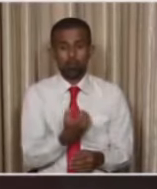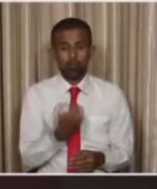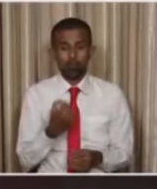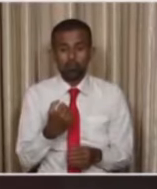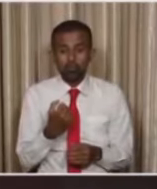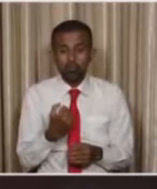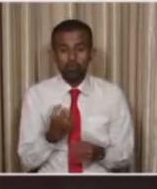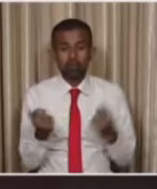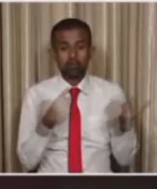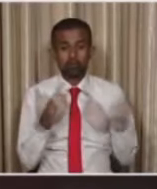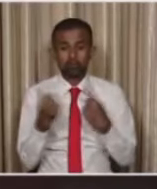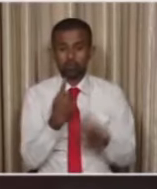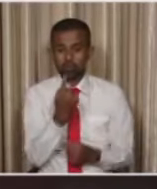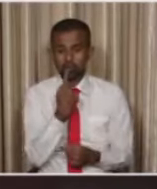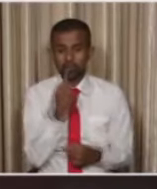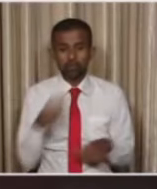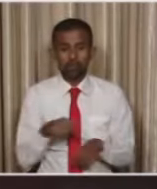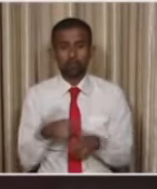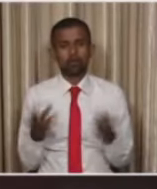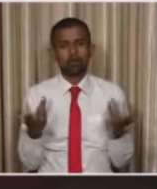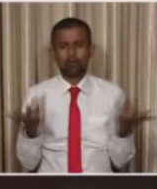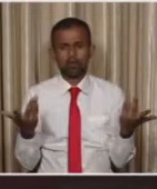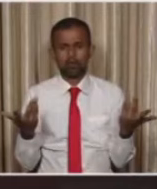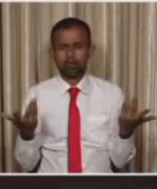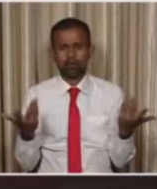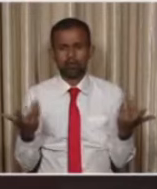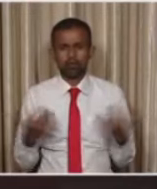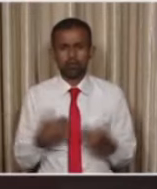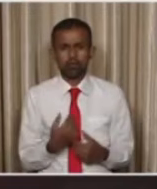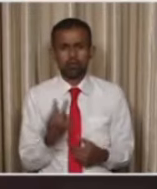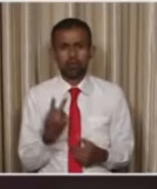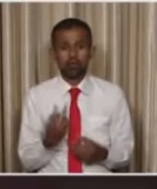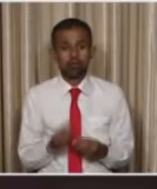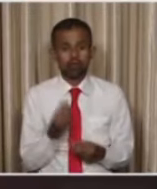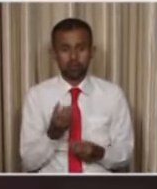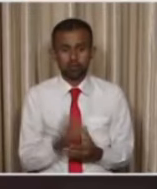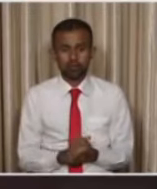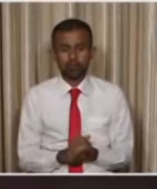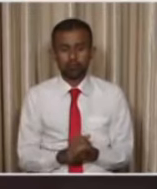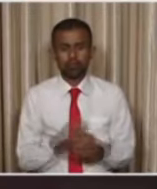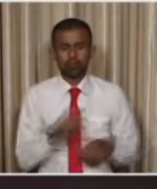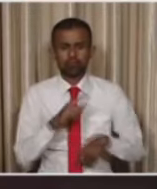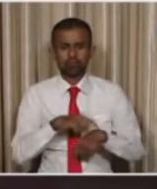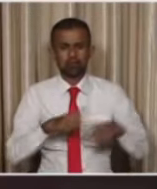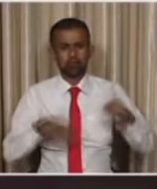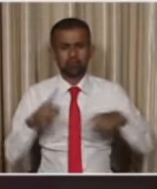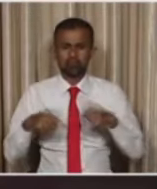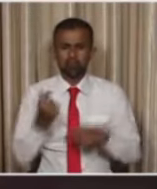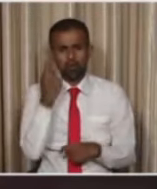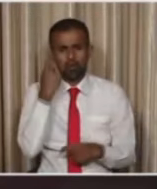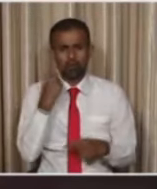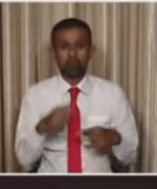මේමයි අරමයි කින්දමන්ද කියලා. දැන් කියනෝ නෑ නෑ ඒක එච්චර ගානක් නෙමෙයි අපිට වඩා 2000 දෙන්න කියලා. මේ එක එක වෙලාවට එක එක මත ප්‍රකාශ